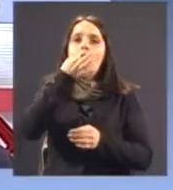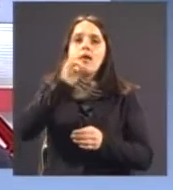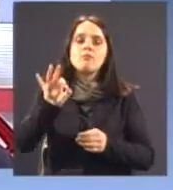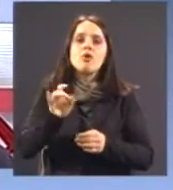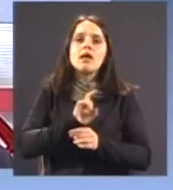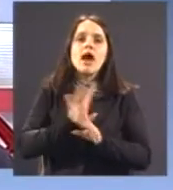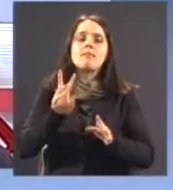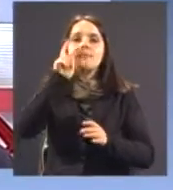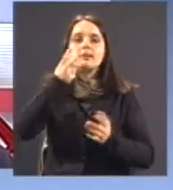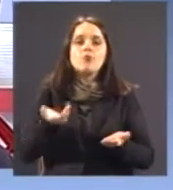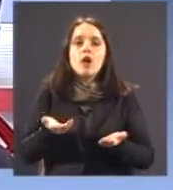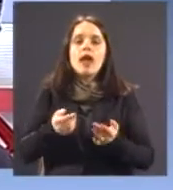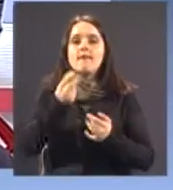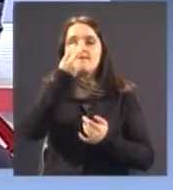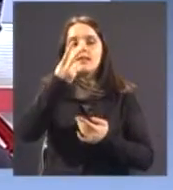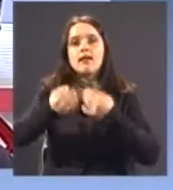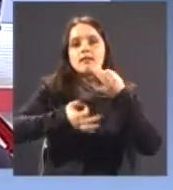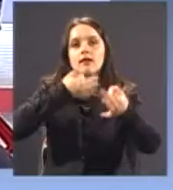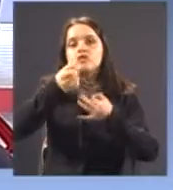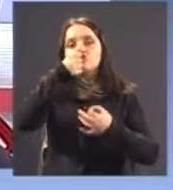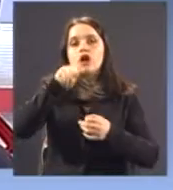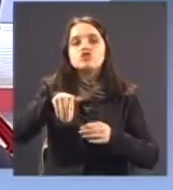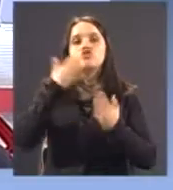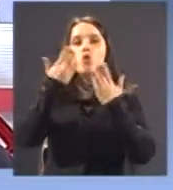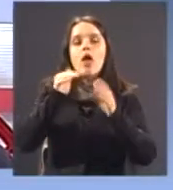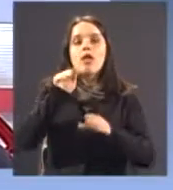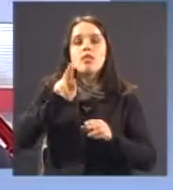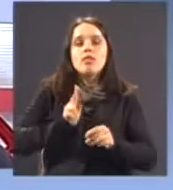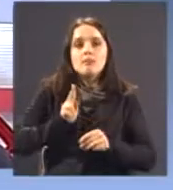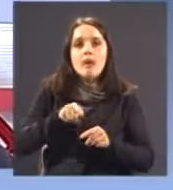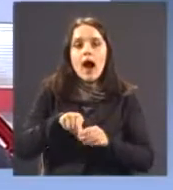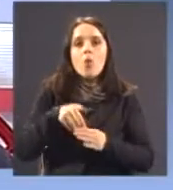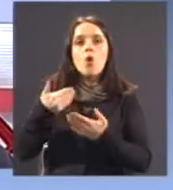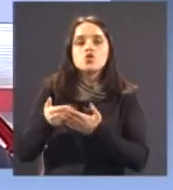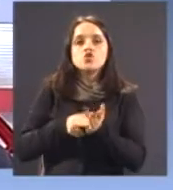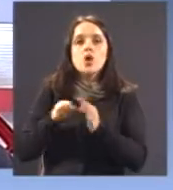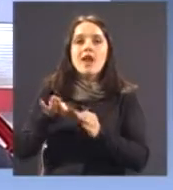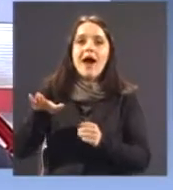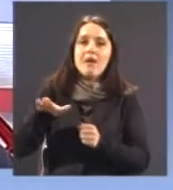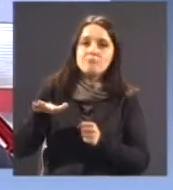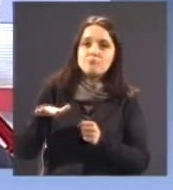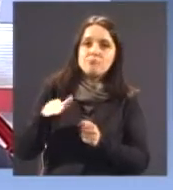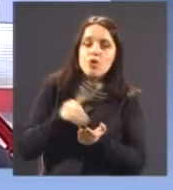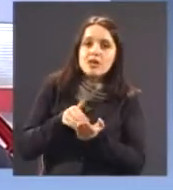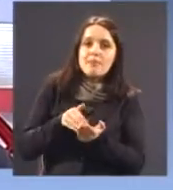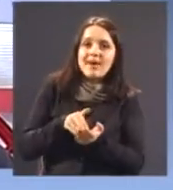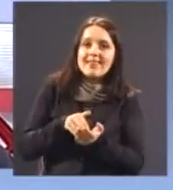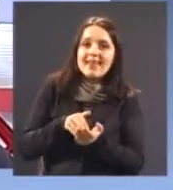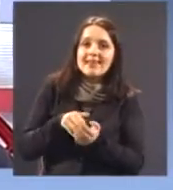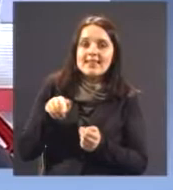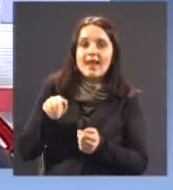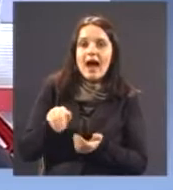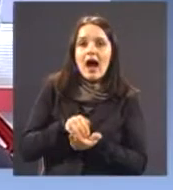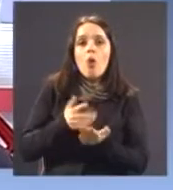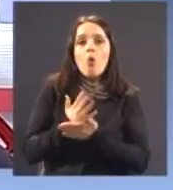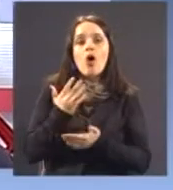ima u odnosu na potrebe djeteta. Pa ukoliko je dijete invalidno lice, ukoliko koristi kolica, a